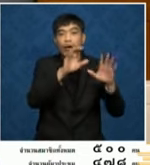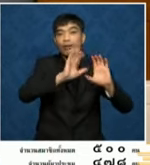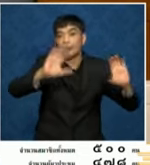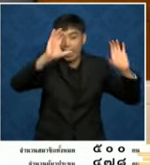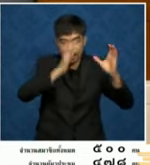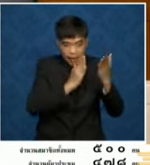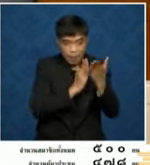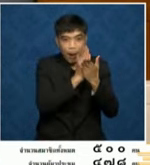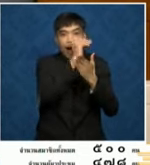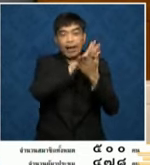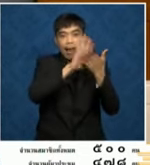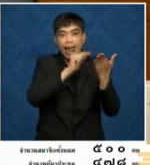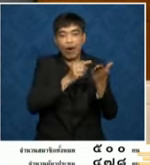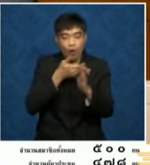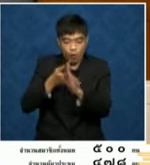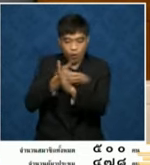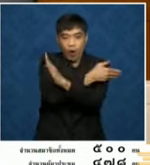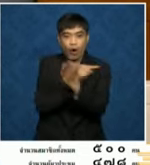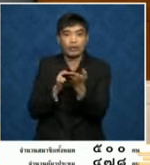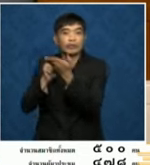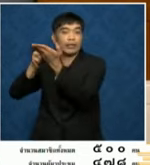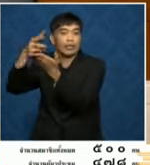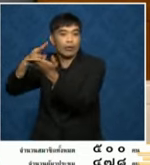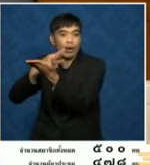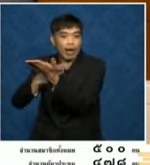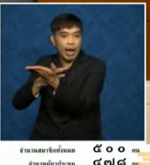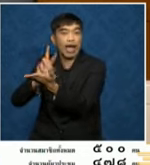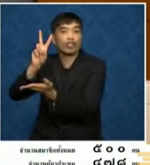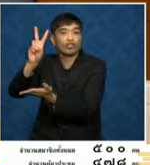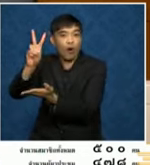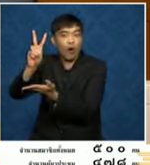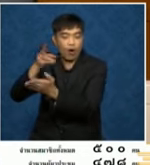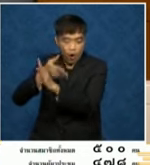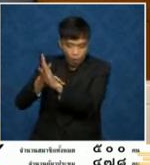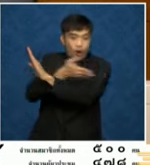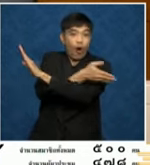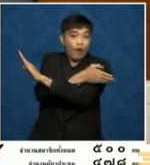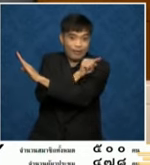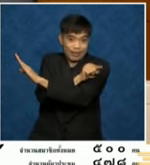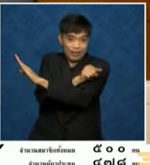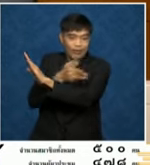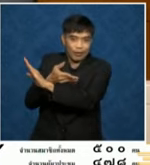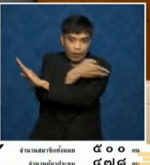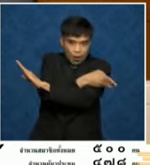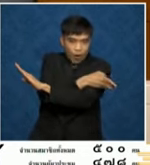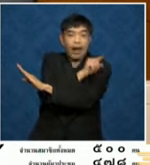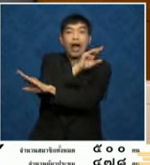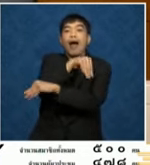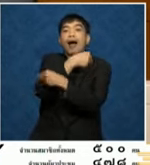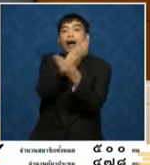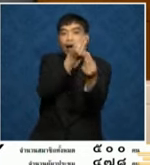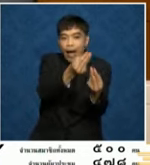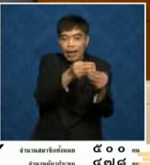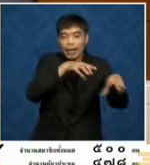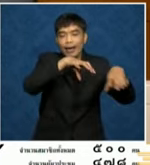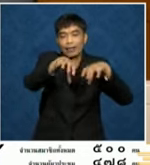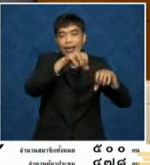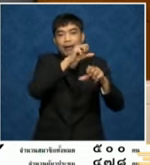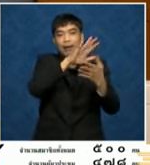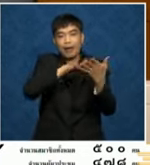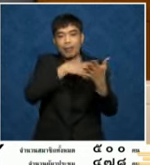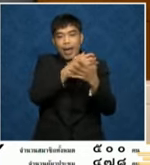ก่อนเสนอสภาผู้แทนราษฎรในวาระ2คือวันนี้นะครับก่อนหน้าวันนี้นะครับให้หน่วยงานสามารถจัดทำแผนการ